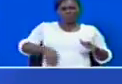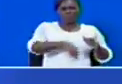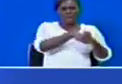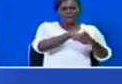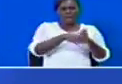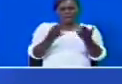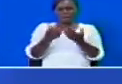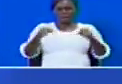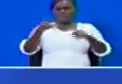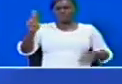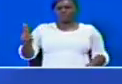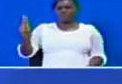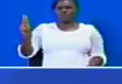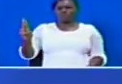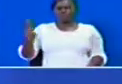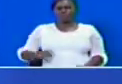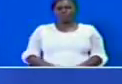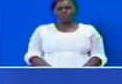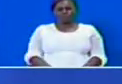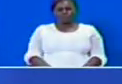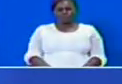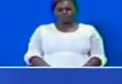Uhuru Kenyatta na serikali yake ya Jubilee.